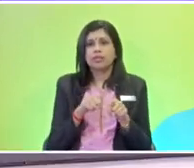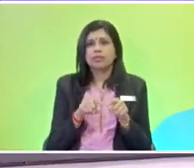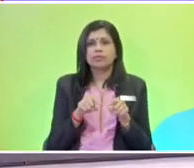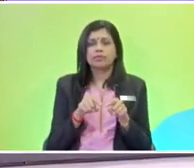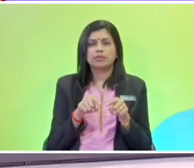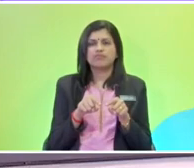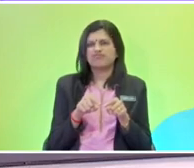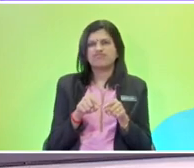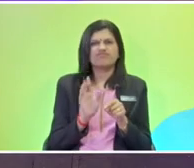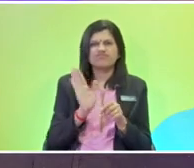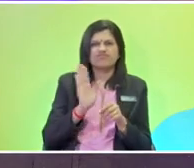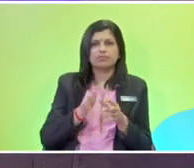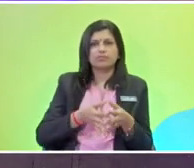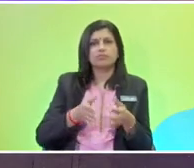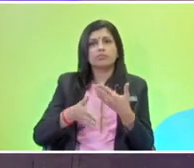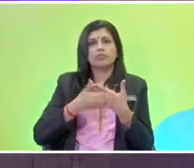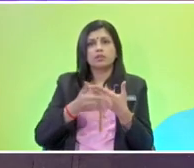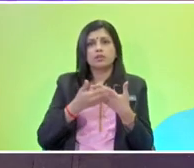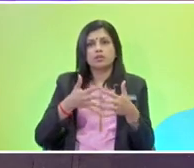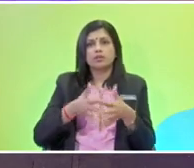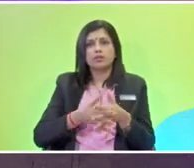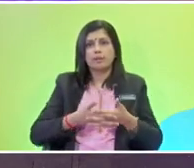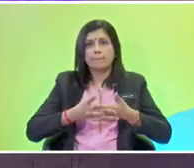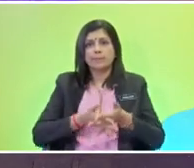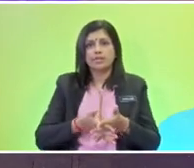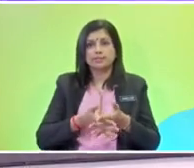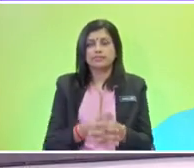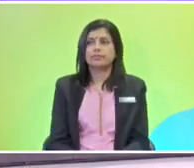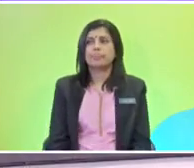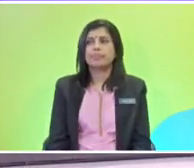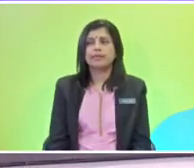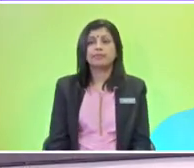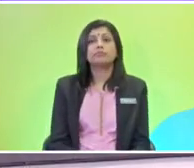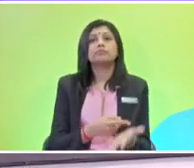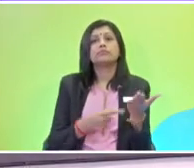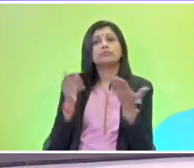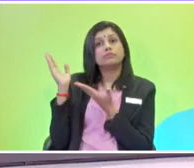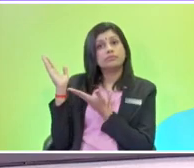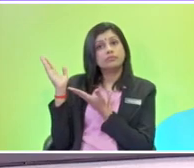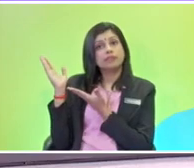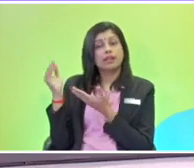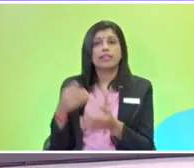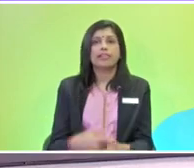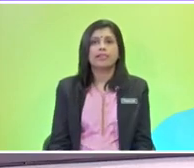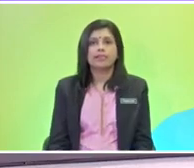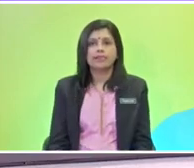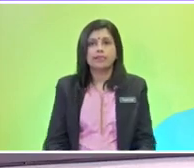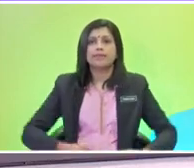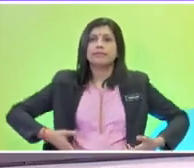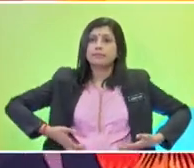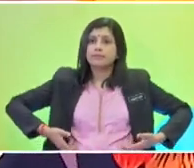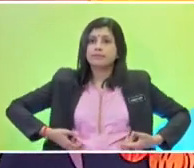Okay, warna cikgu dia putih. Ini mesti Din tahu. Murid-murid pun mesti tahu. Monyet